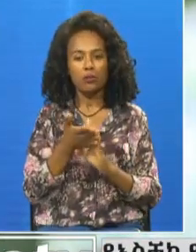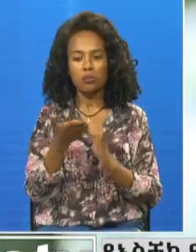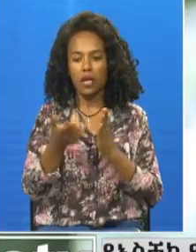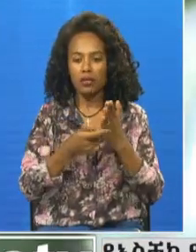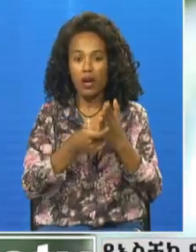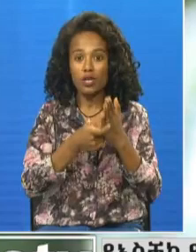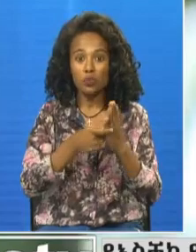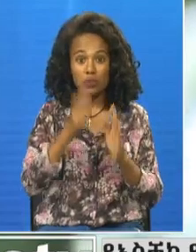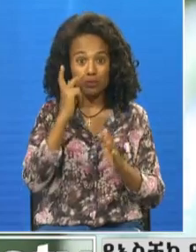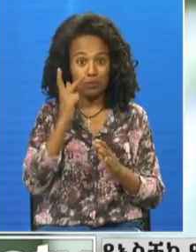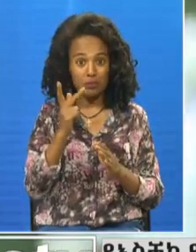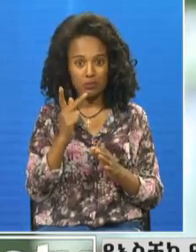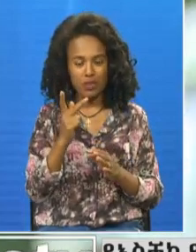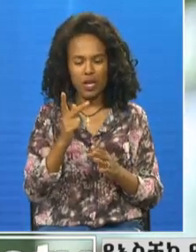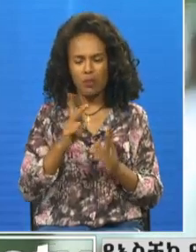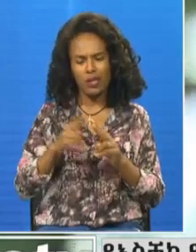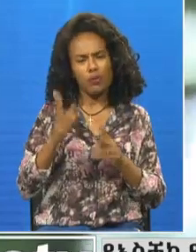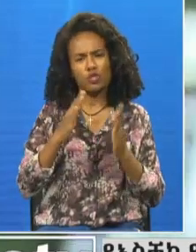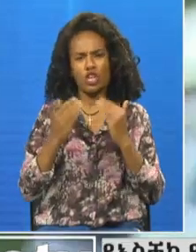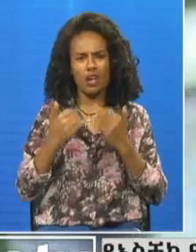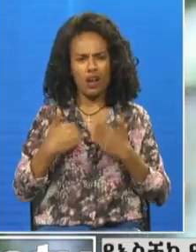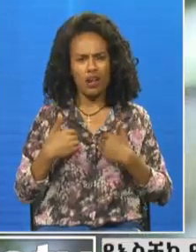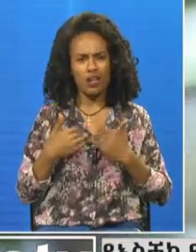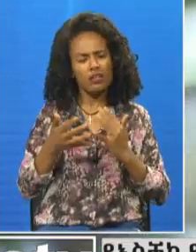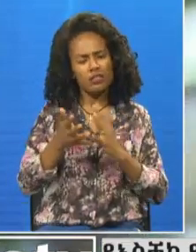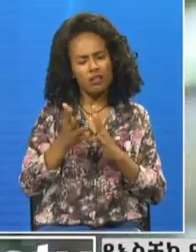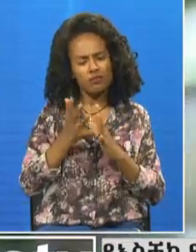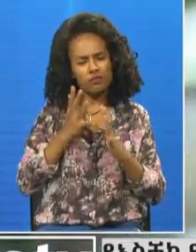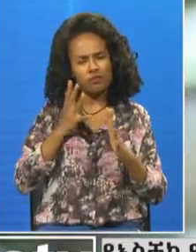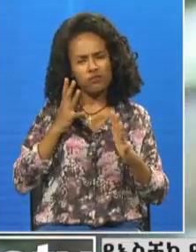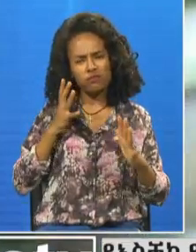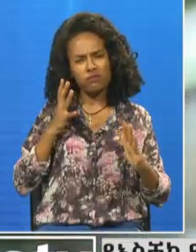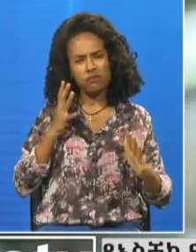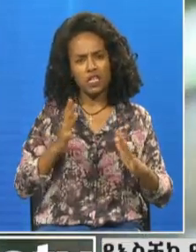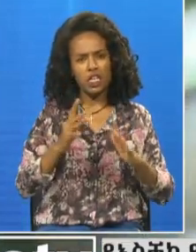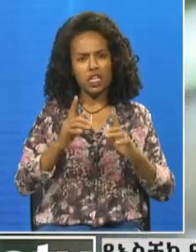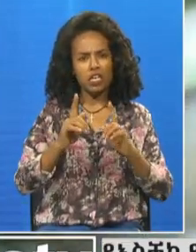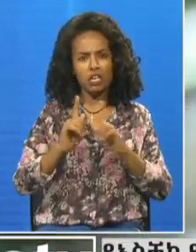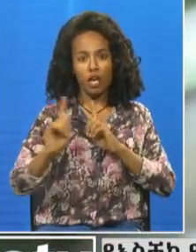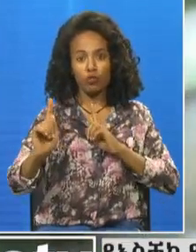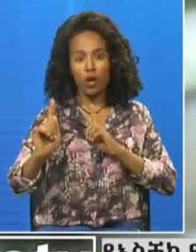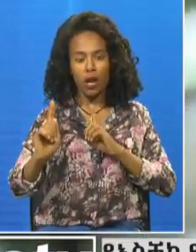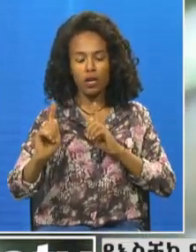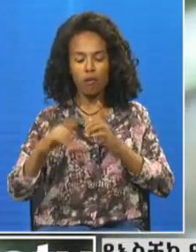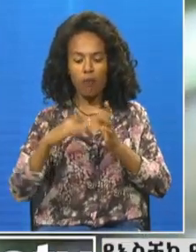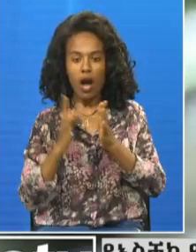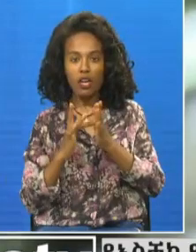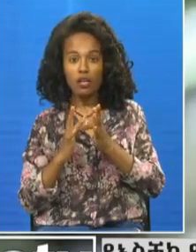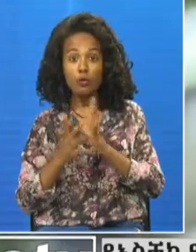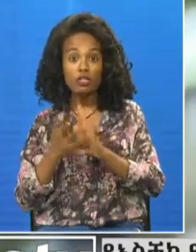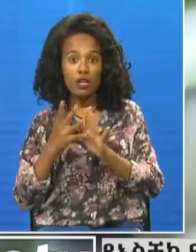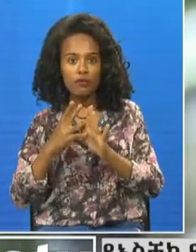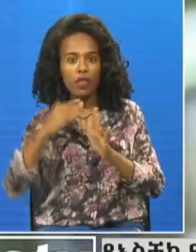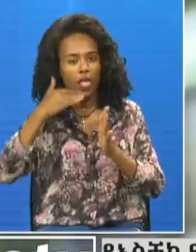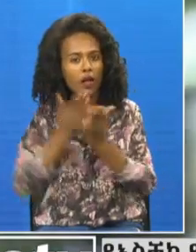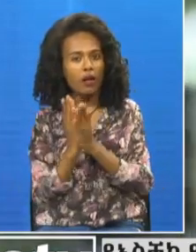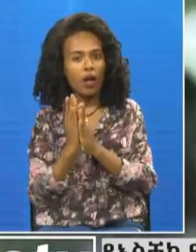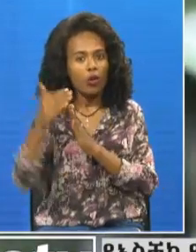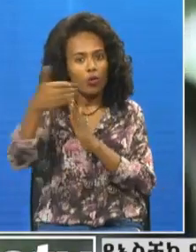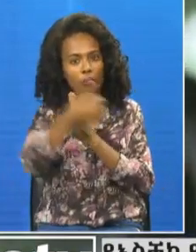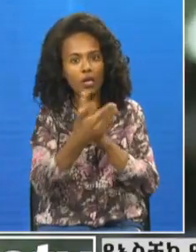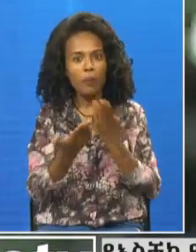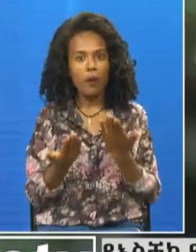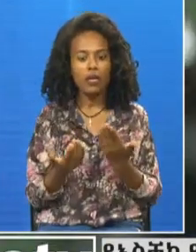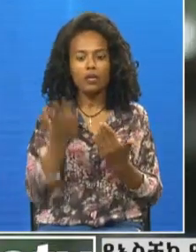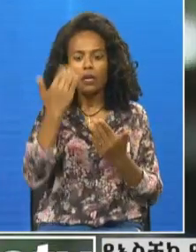ብዙ እየሆኑ ነው ያሉት። እዚህ እነሱን ያልቻሉትን ነገር እኛ ሀገር ላይ ደግሞ ትንሽ ሊከብድ ስለሚችል ሰው ከዚህ ከመዘናጋት ላይ ወጥቶ ሁሉ ጊዜ ለራሱ